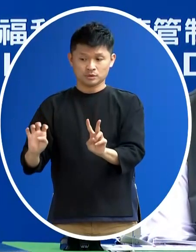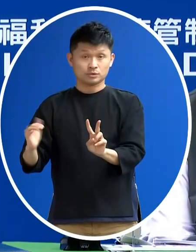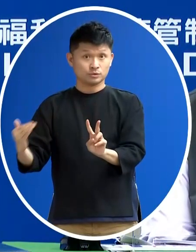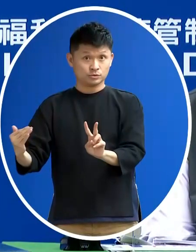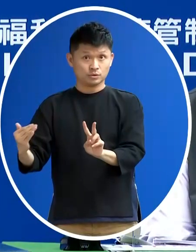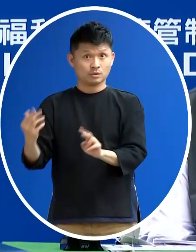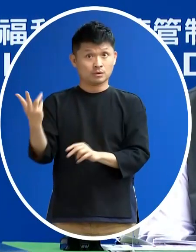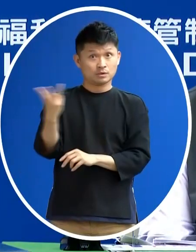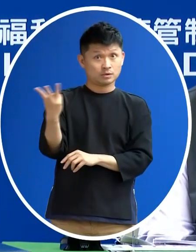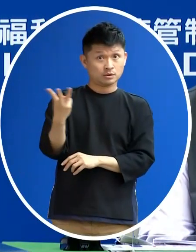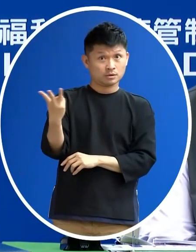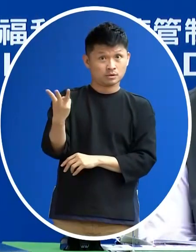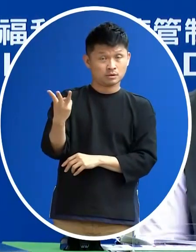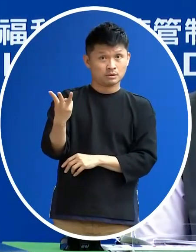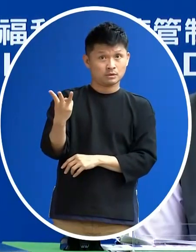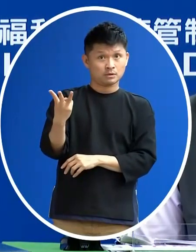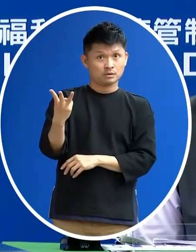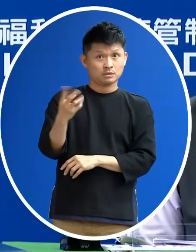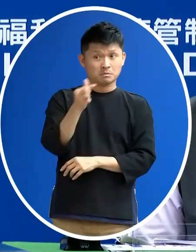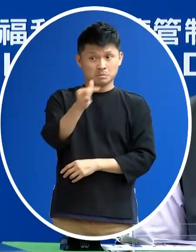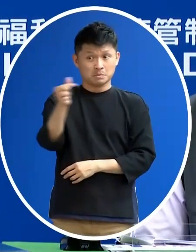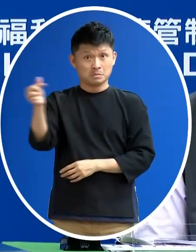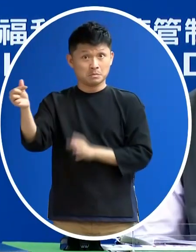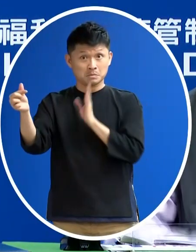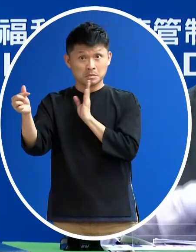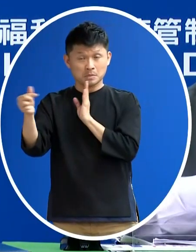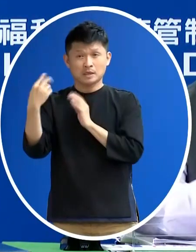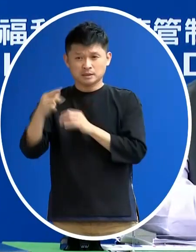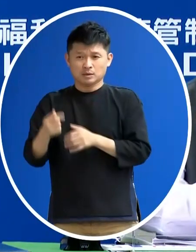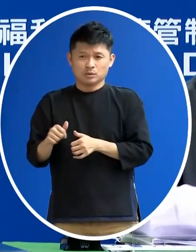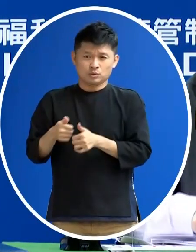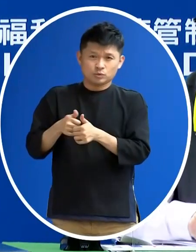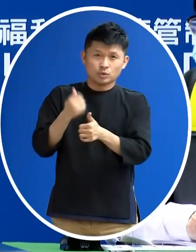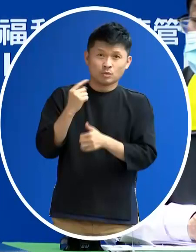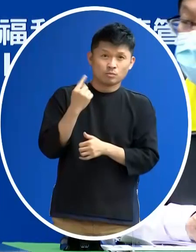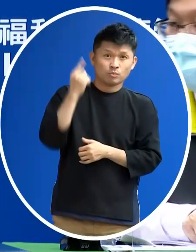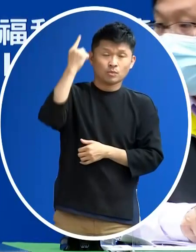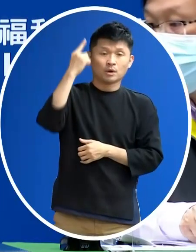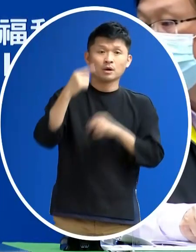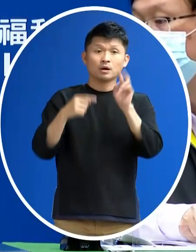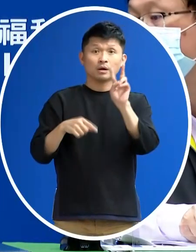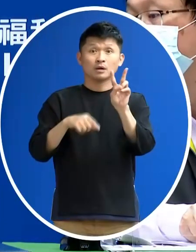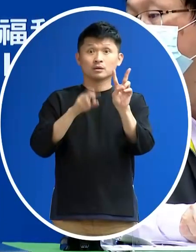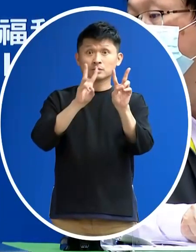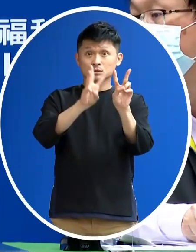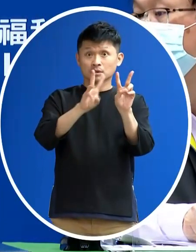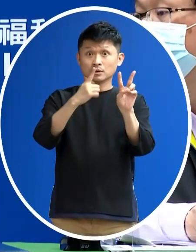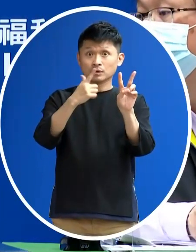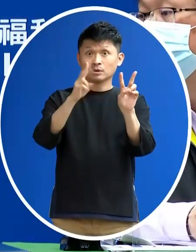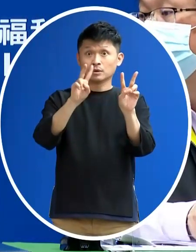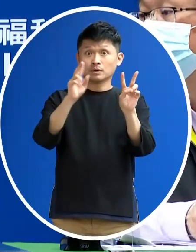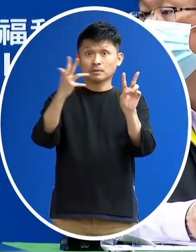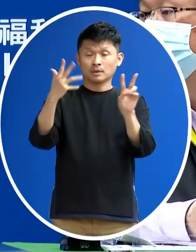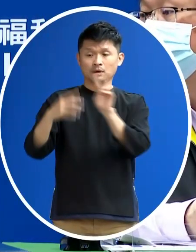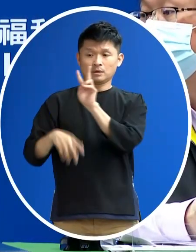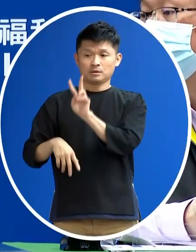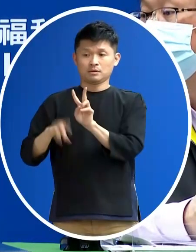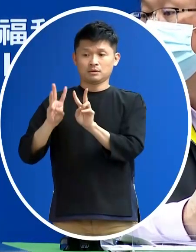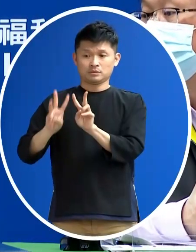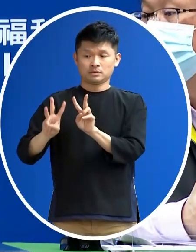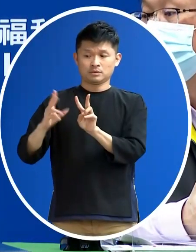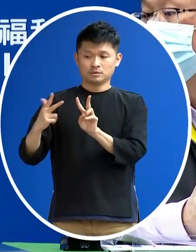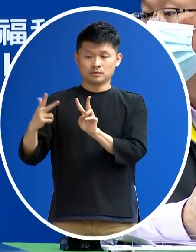23649。哦，然后再查回查到他在23628跟